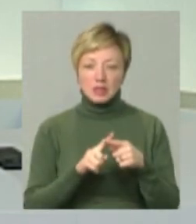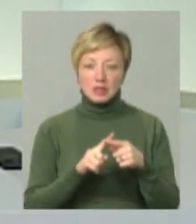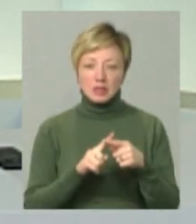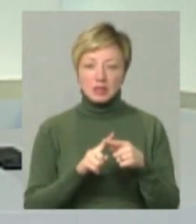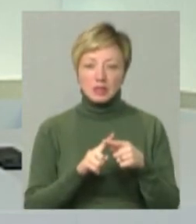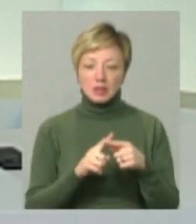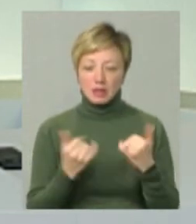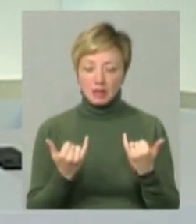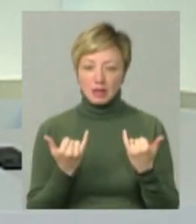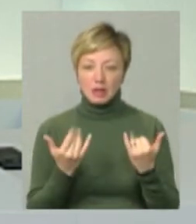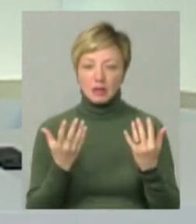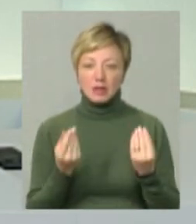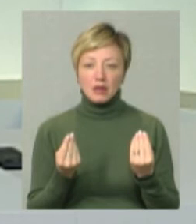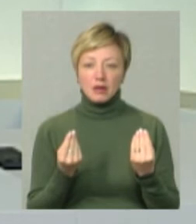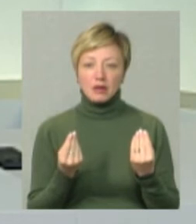і на днях